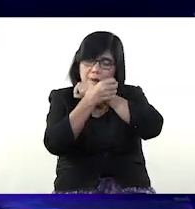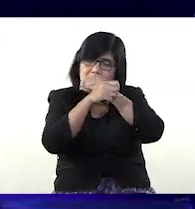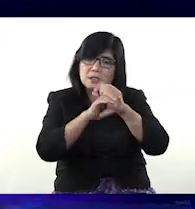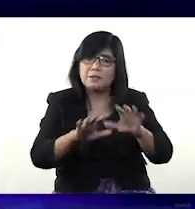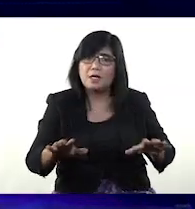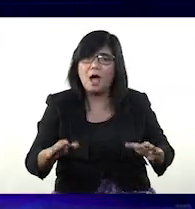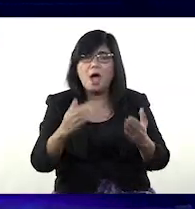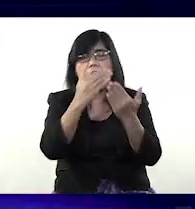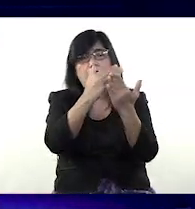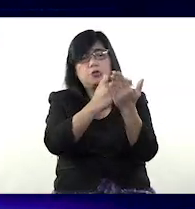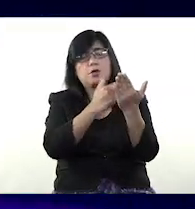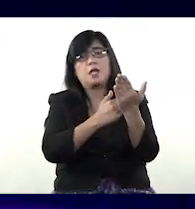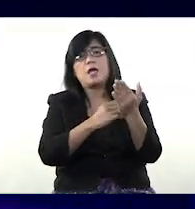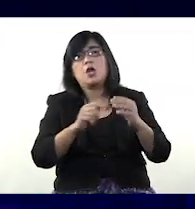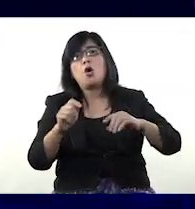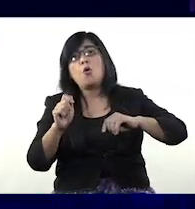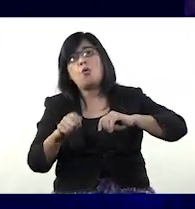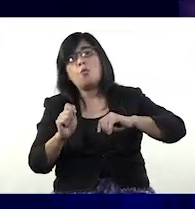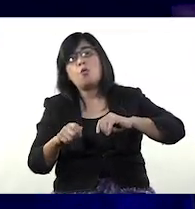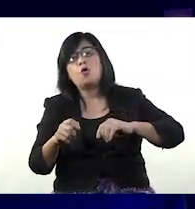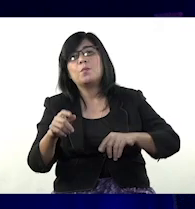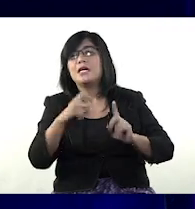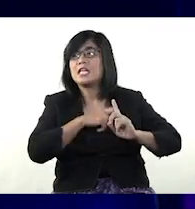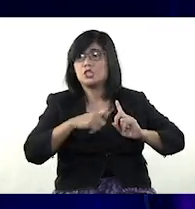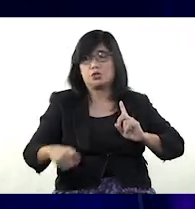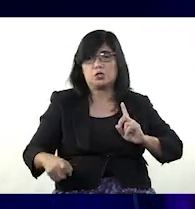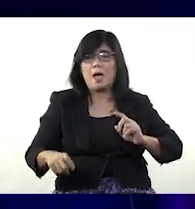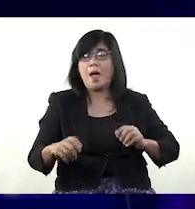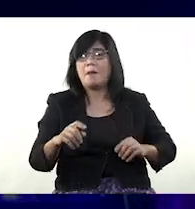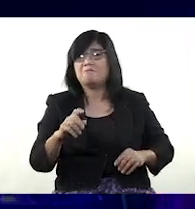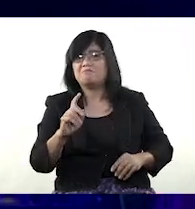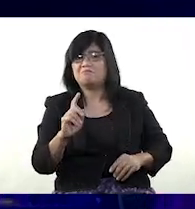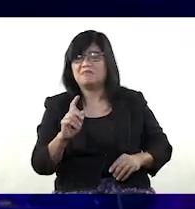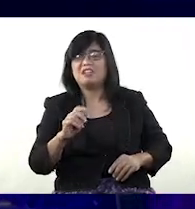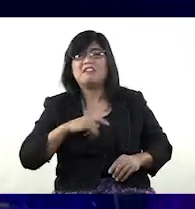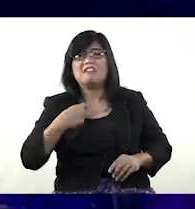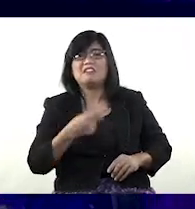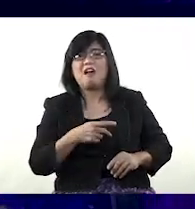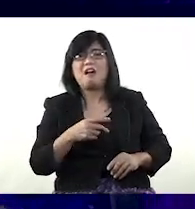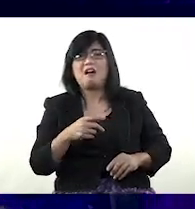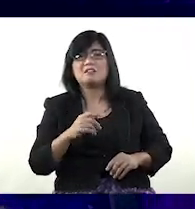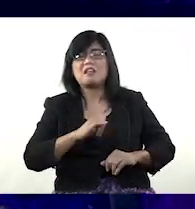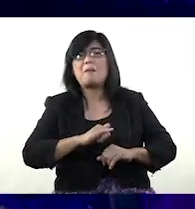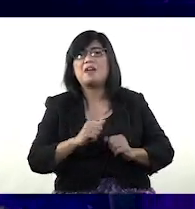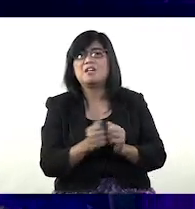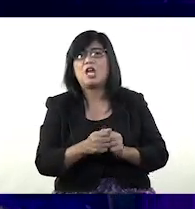Hai aturan dan hukum-hukum Kristen di mana kita tidak ubahnya seperti orang munafik